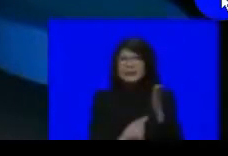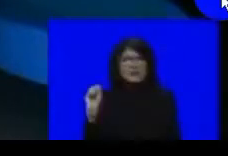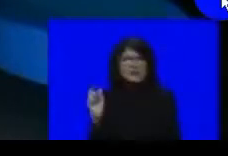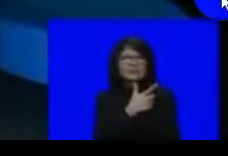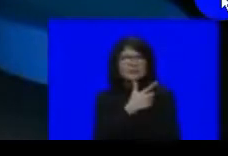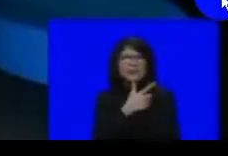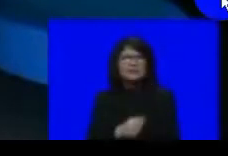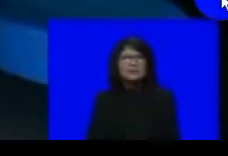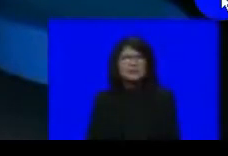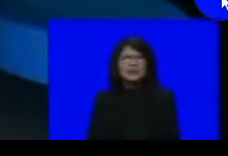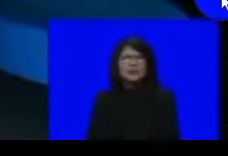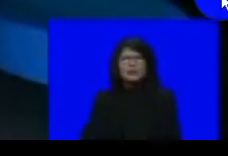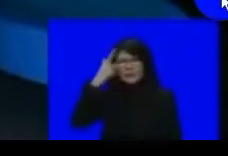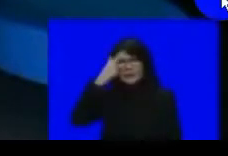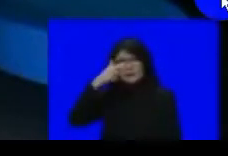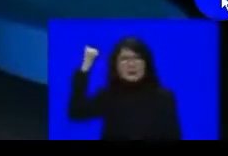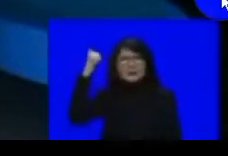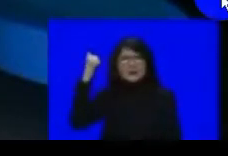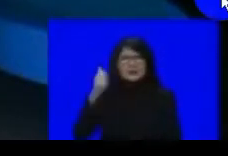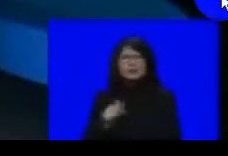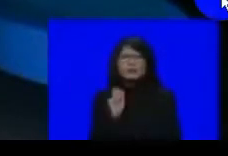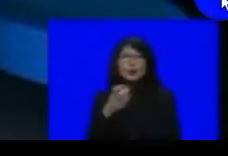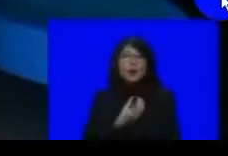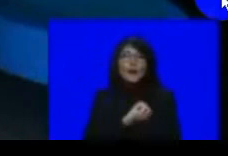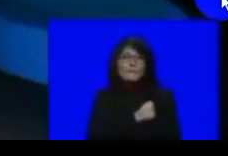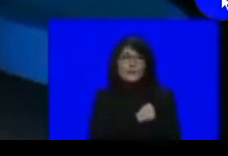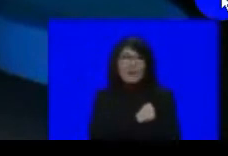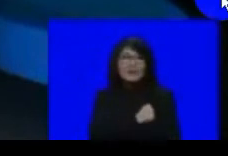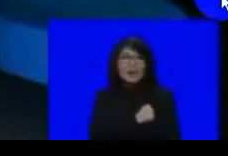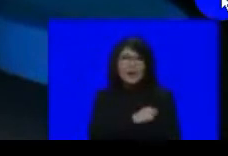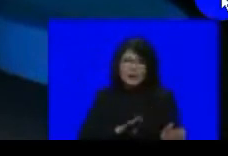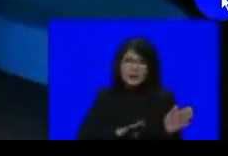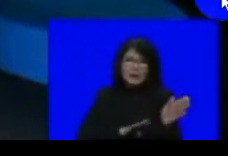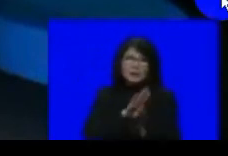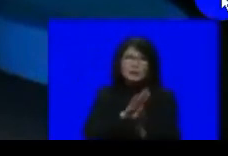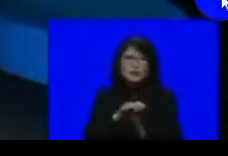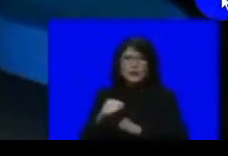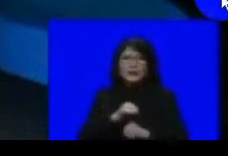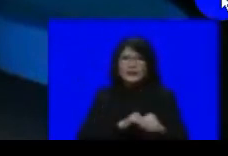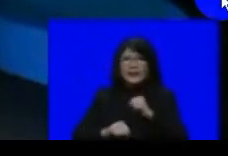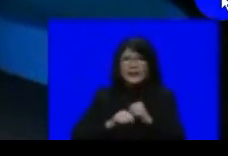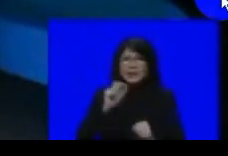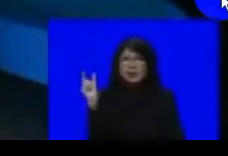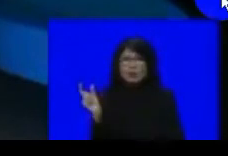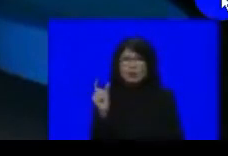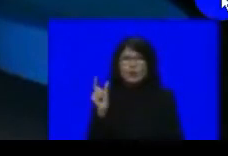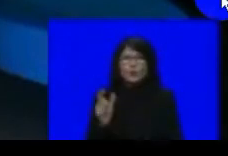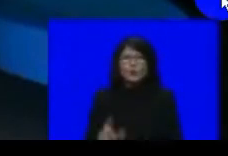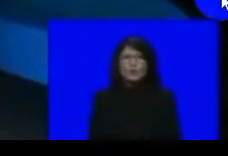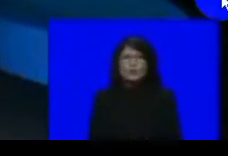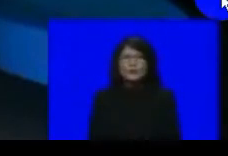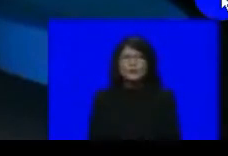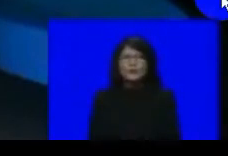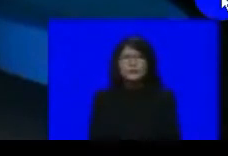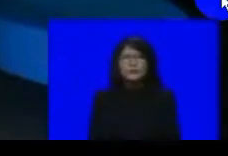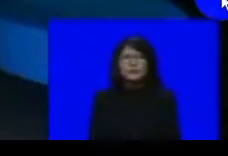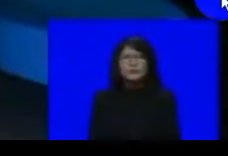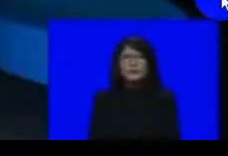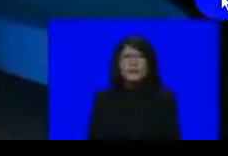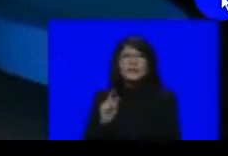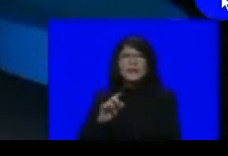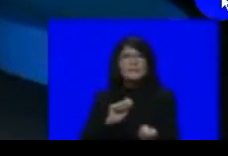yang namanya kecerdasan kehidupan bangsa dan juga memajukan kesejahteraan umum. Itu kira-kira Mbak Yohana. Tapi